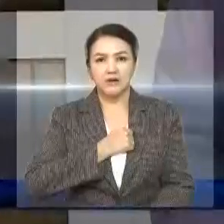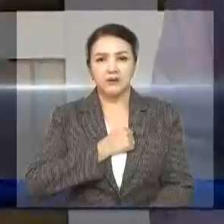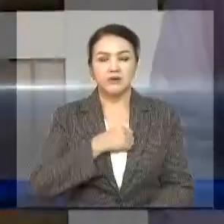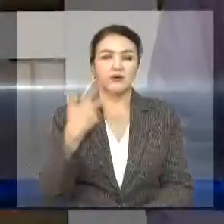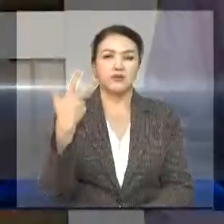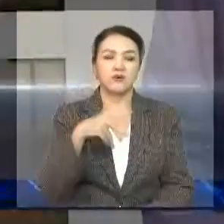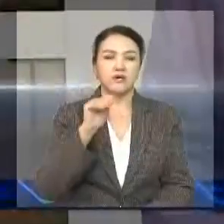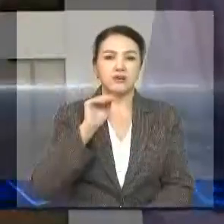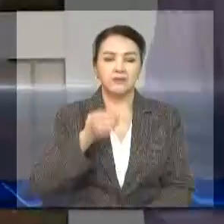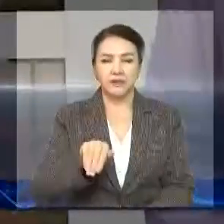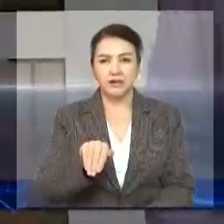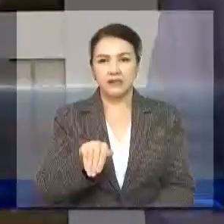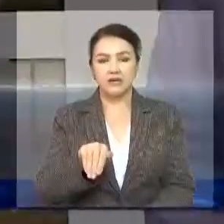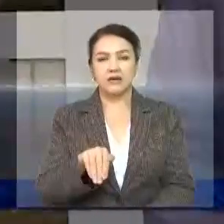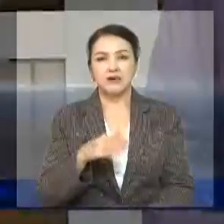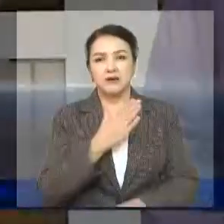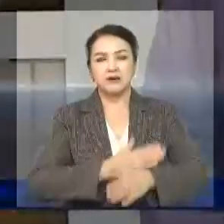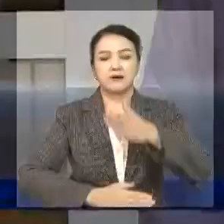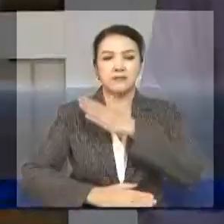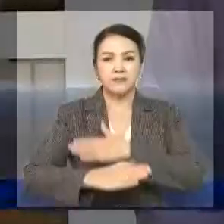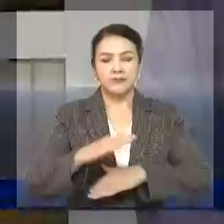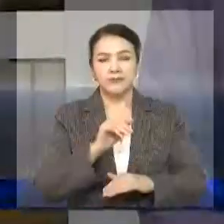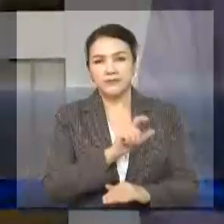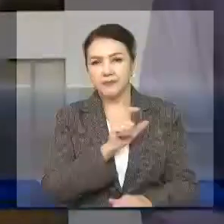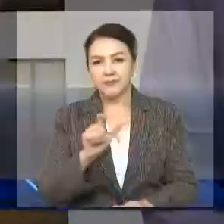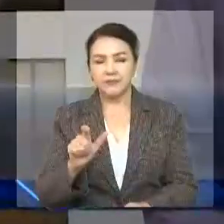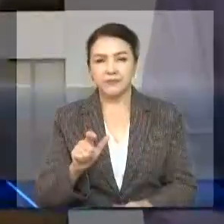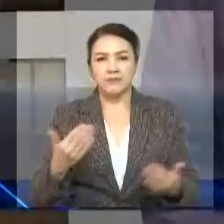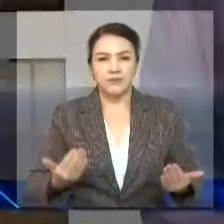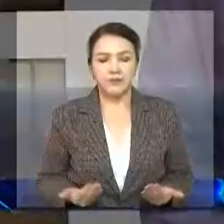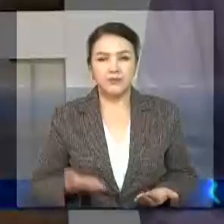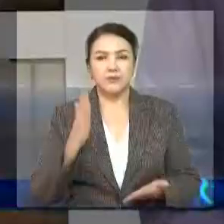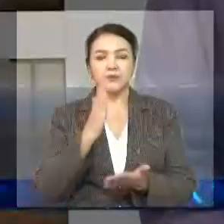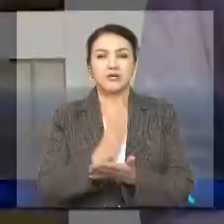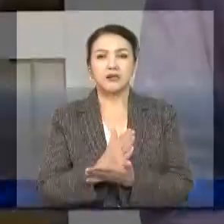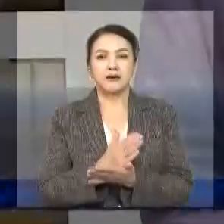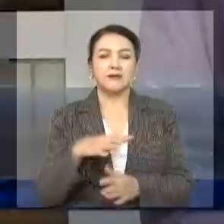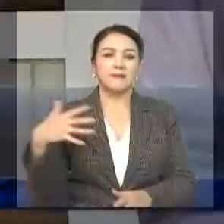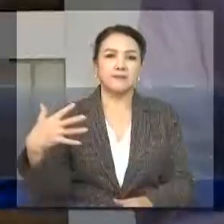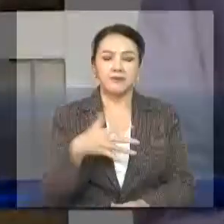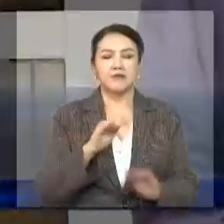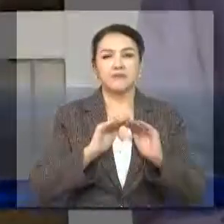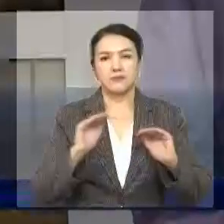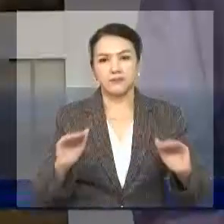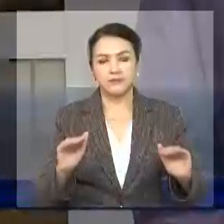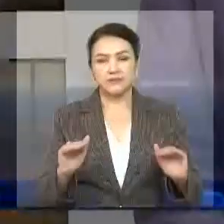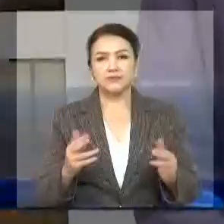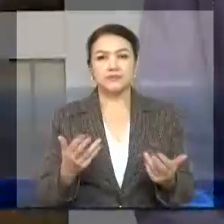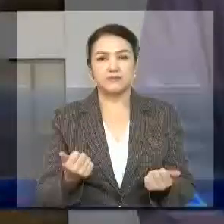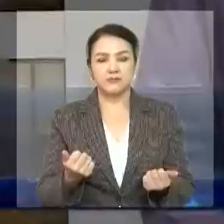30 мүмкіндігі шектеулі азаматтар өнірімізде бар, соның ішінде 5000 бала.